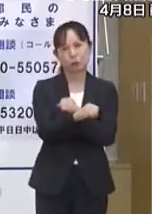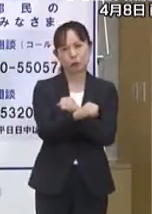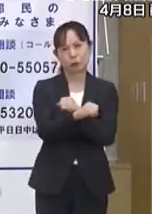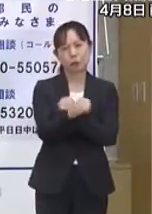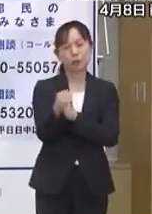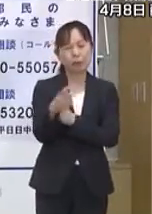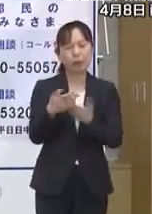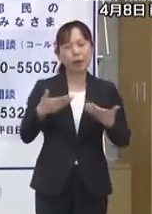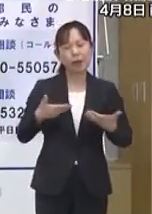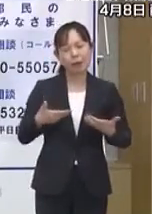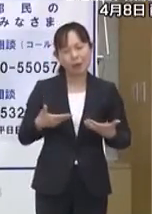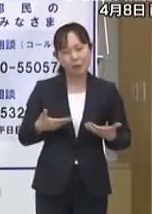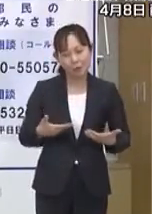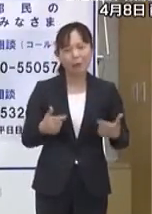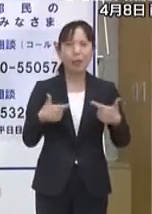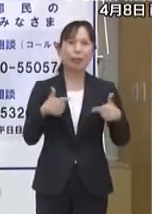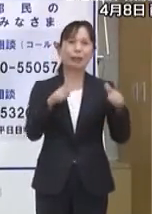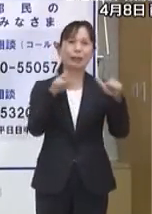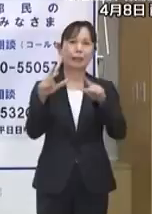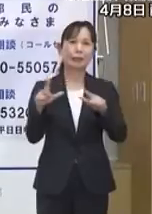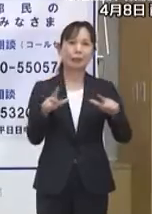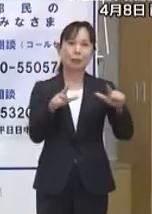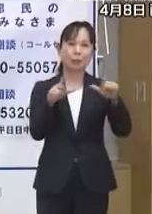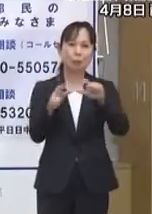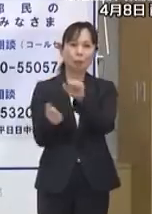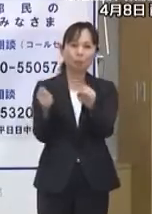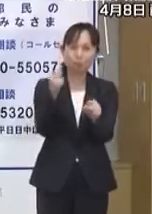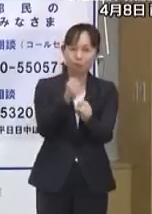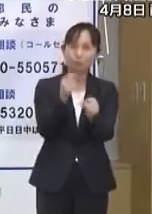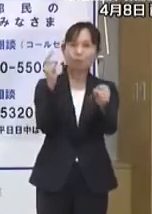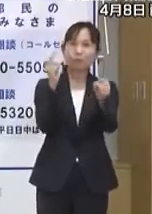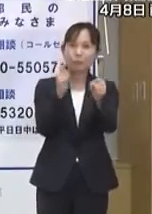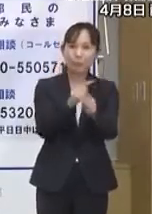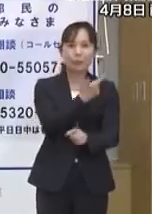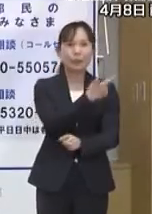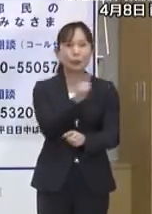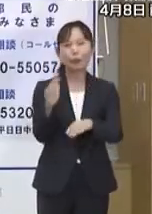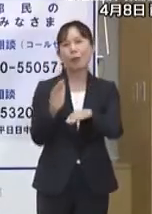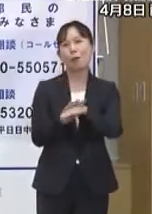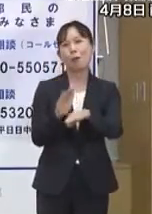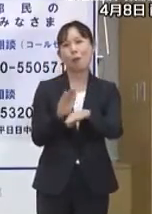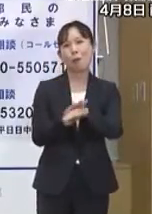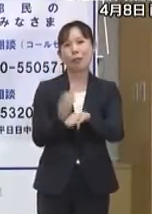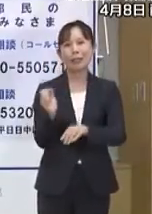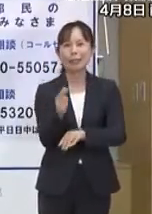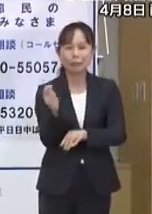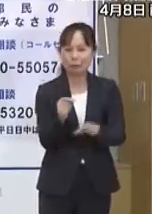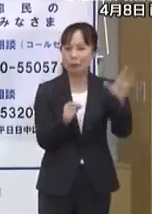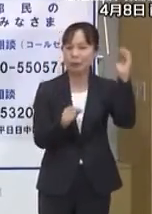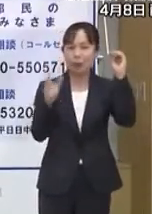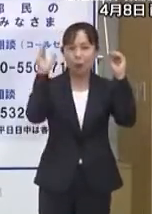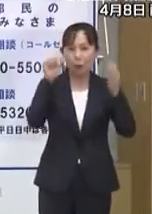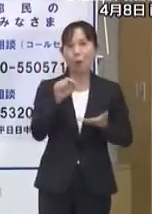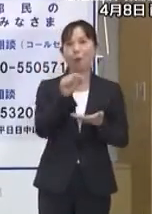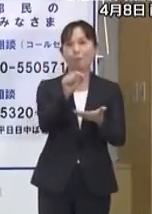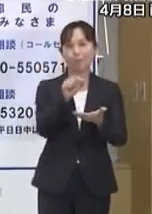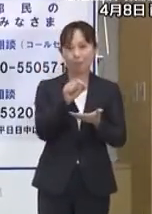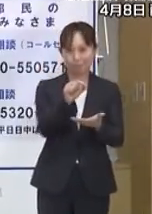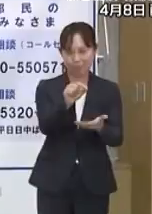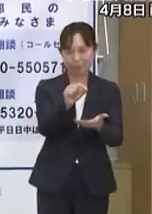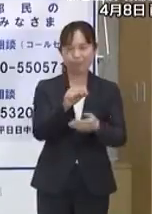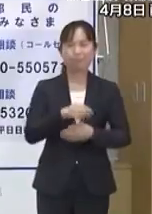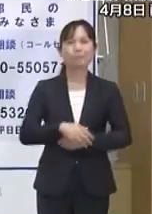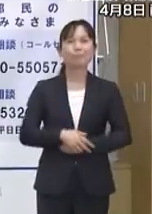早く平穏な日常を取り戻すそのために様々な手段で迅速に情報をお届けしてまいり